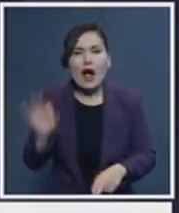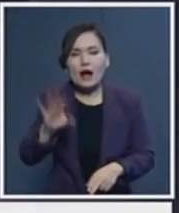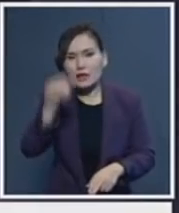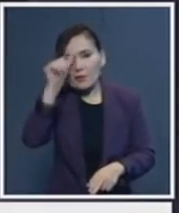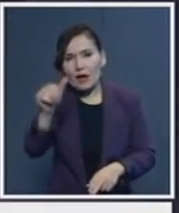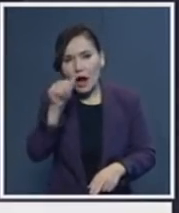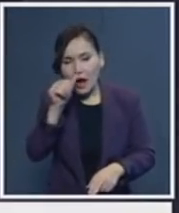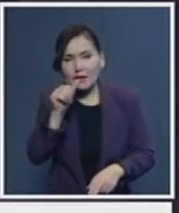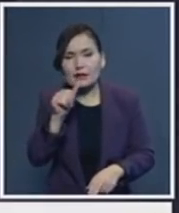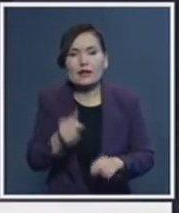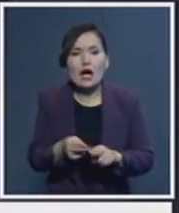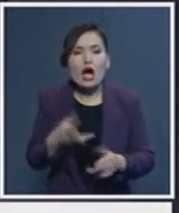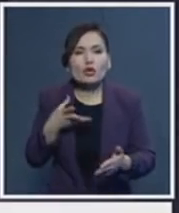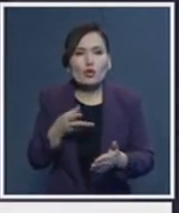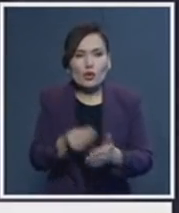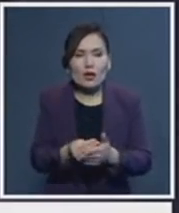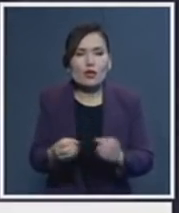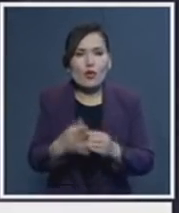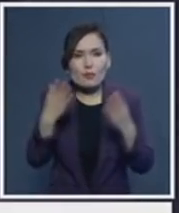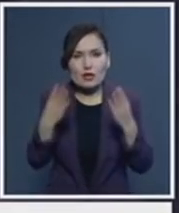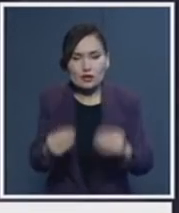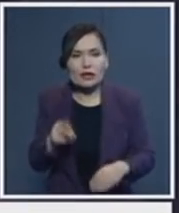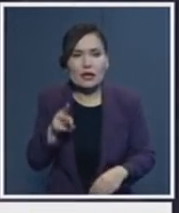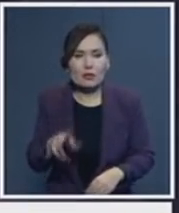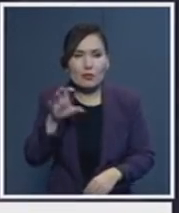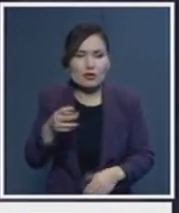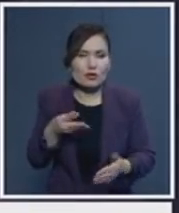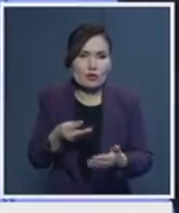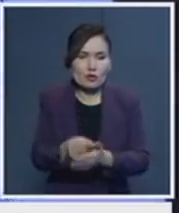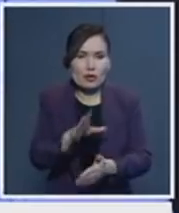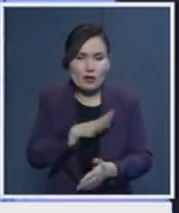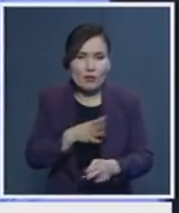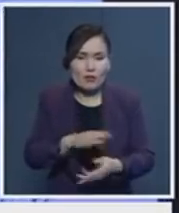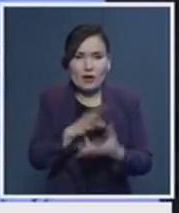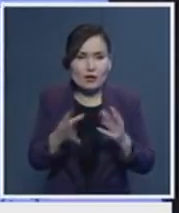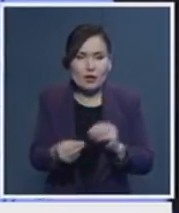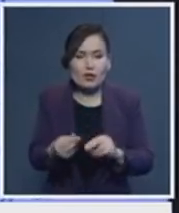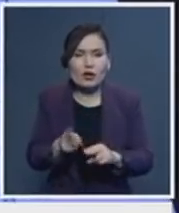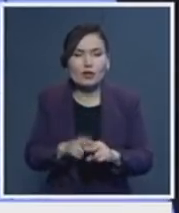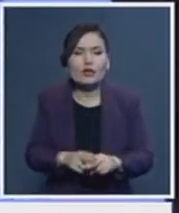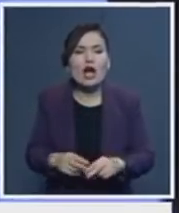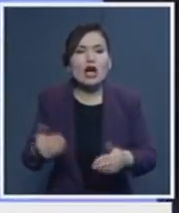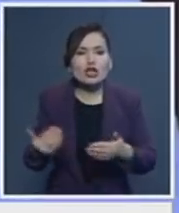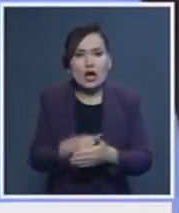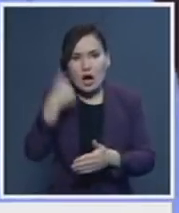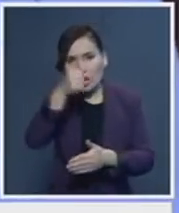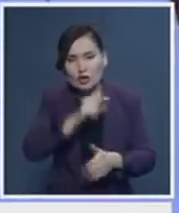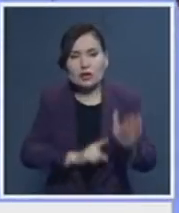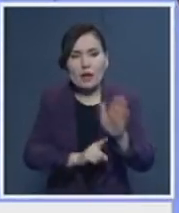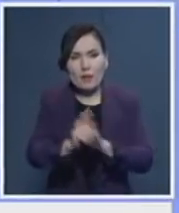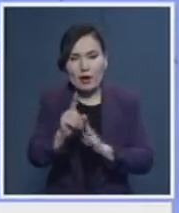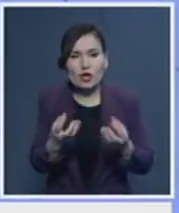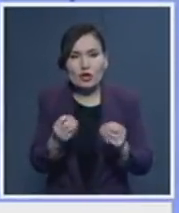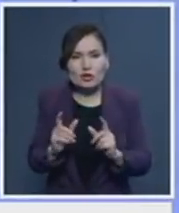күнге. А енді келеді ноябрьге мен опять 15 мың бірдеңе теңге төледім. Енді міне жаңа жылға кешегі күнгігі тағы